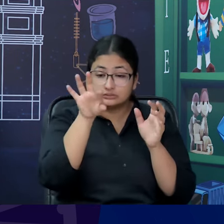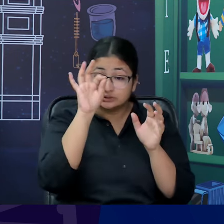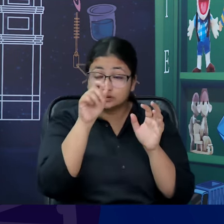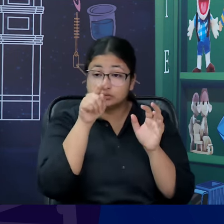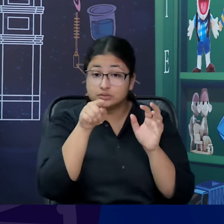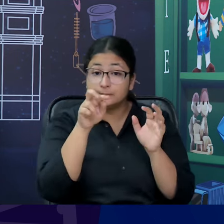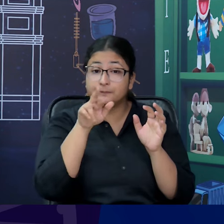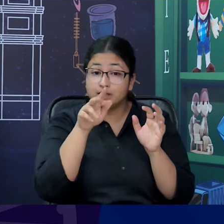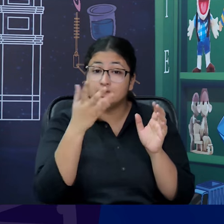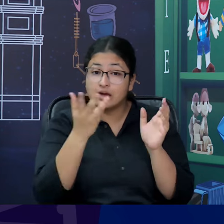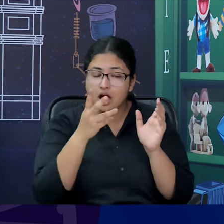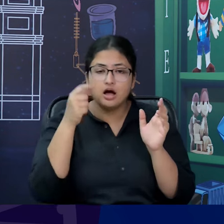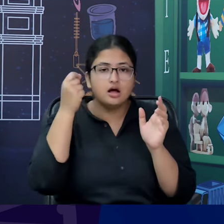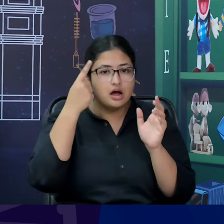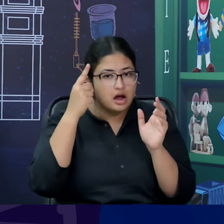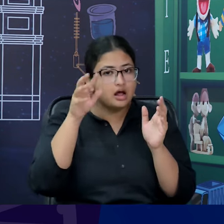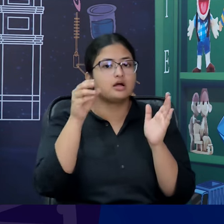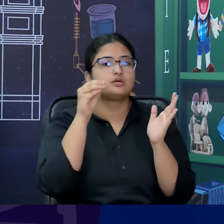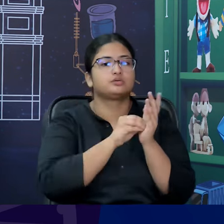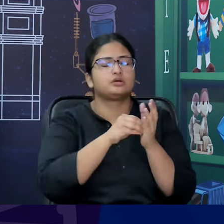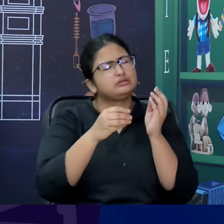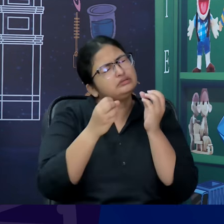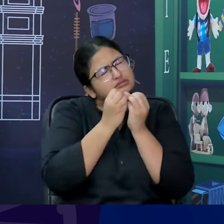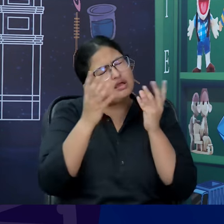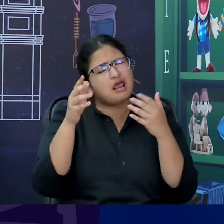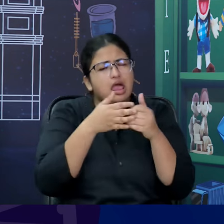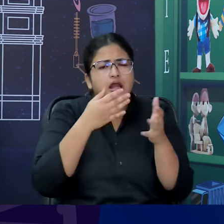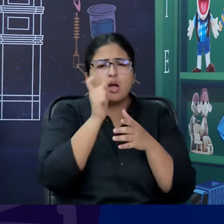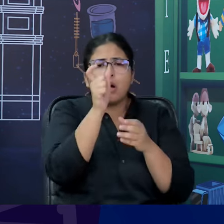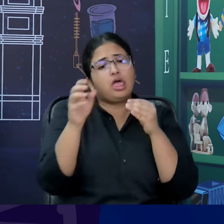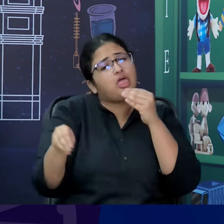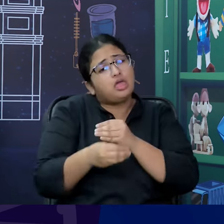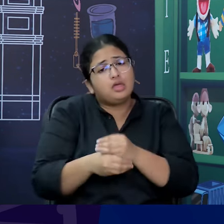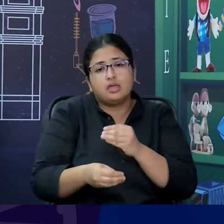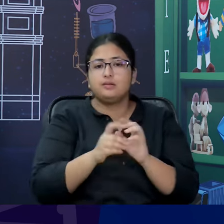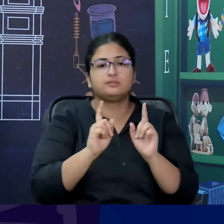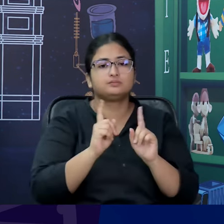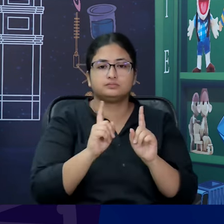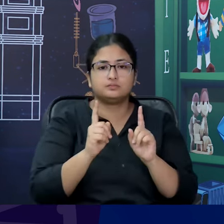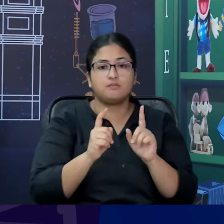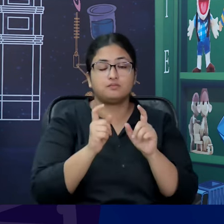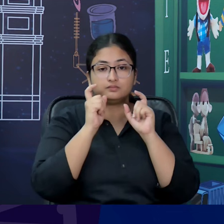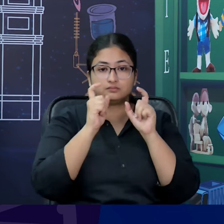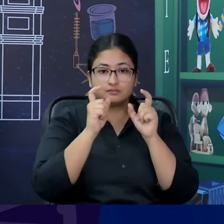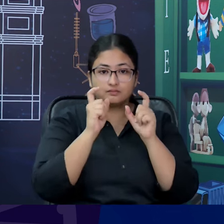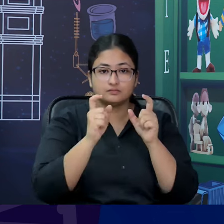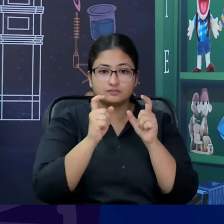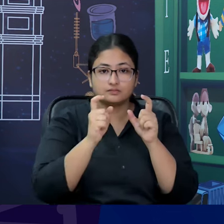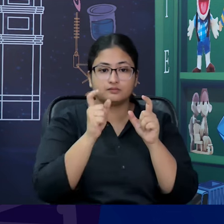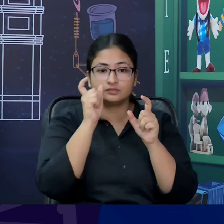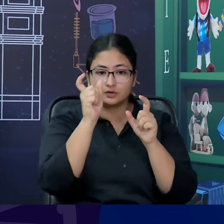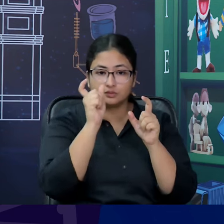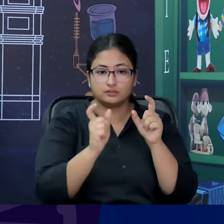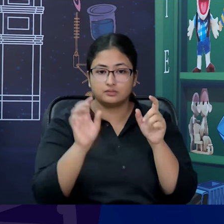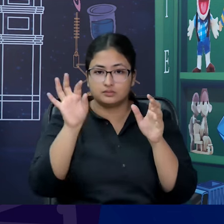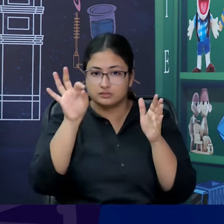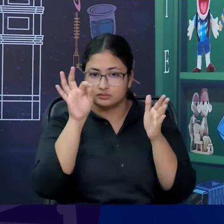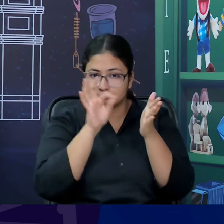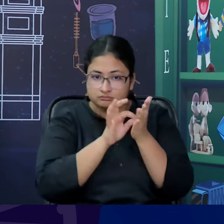बरतना चाहिए कवि ने आगाह किया है कवियों को और भाषा के जो जानकारों को कि हमें भाषा को